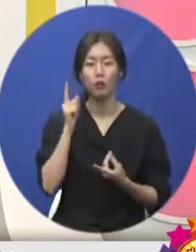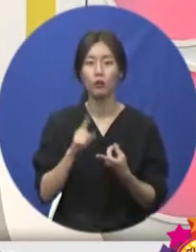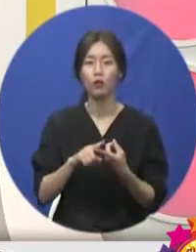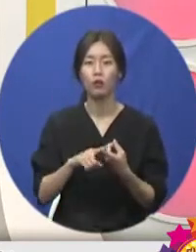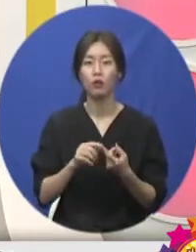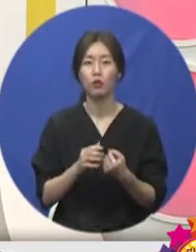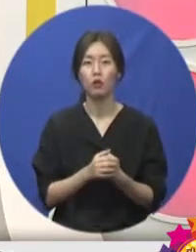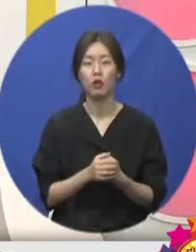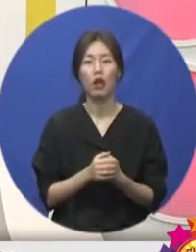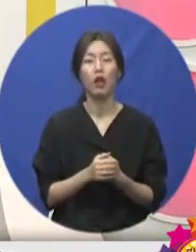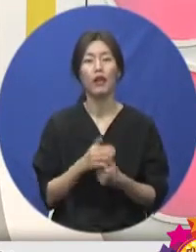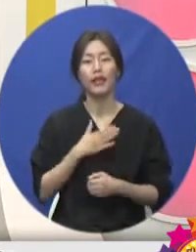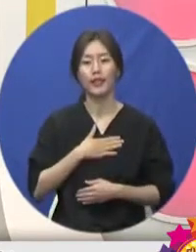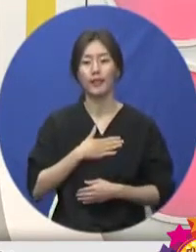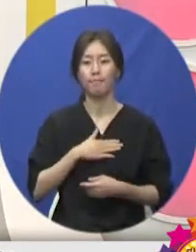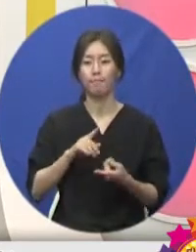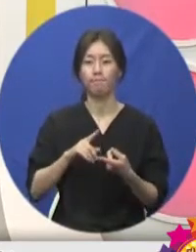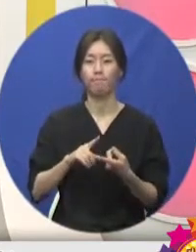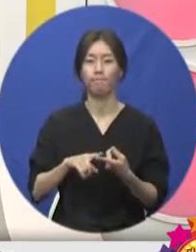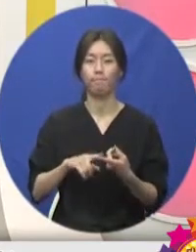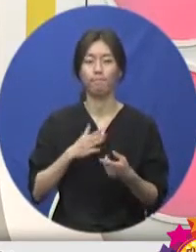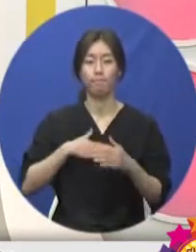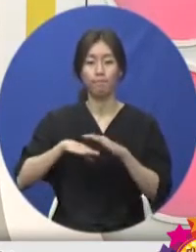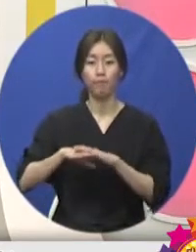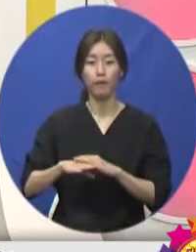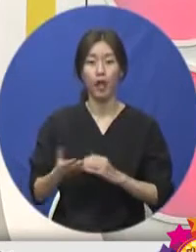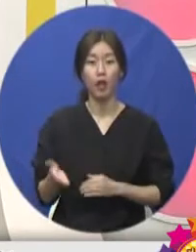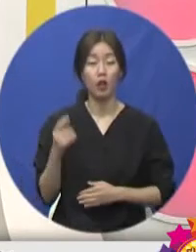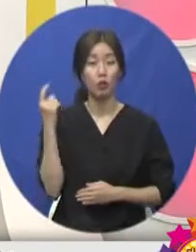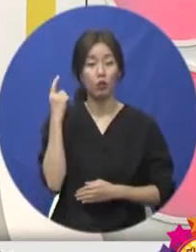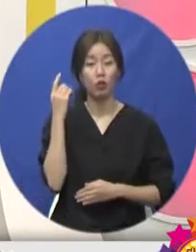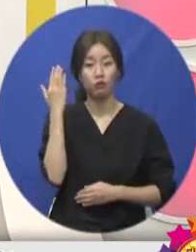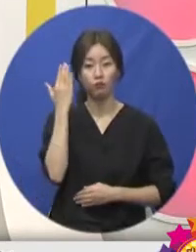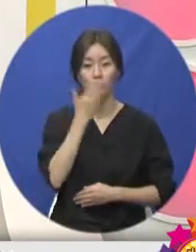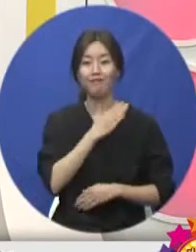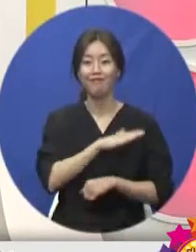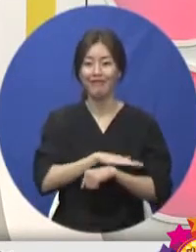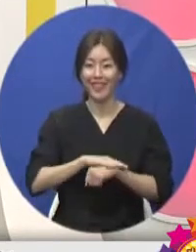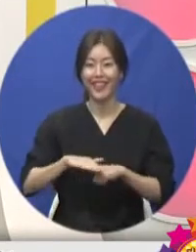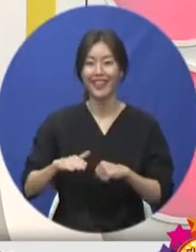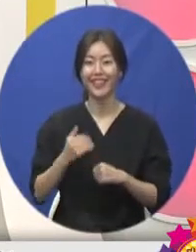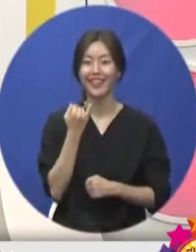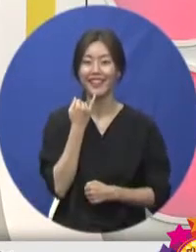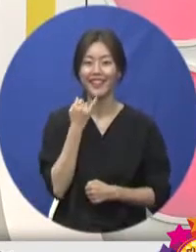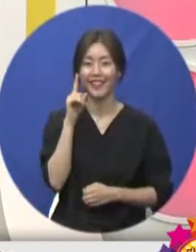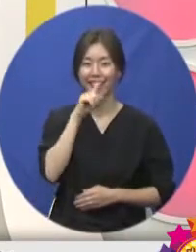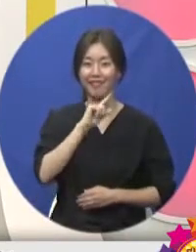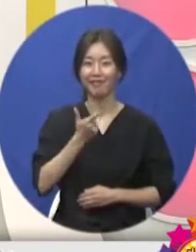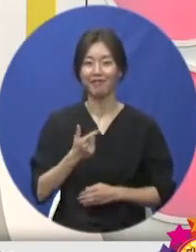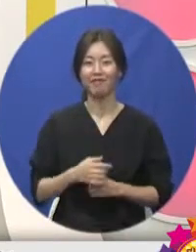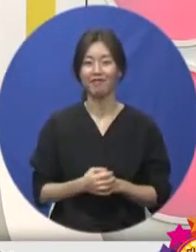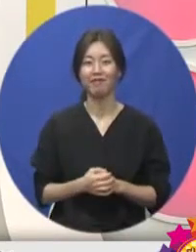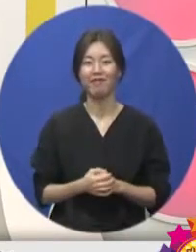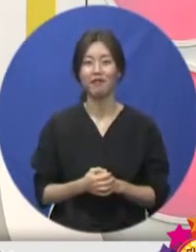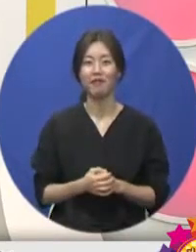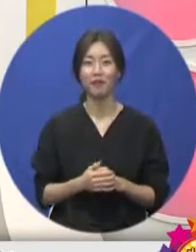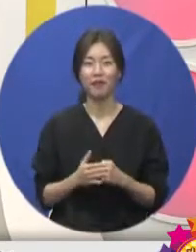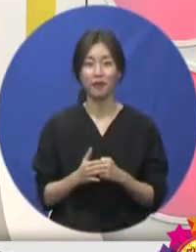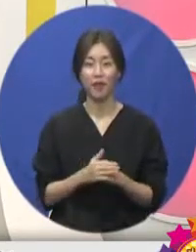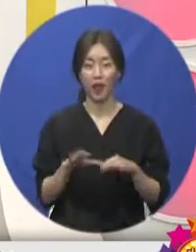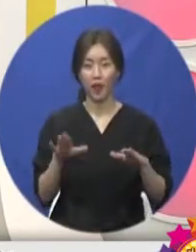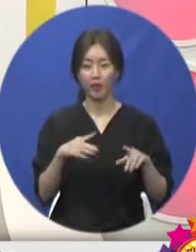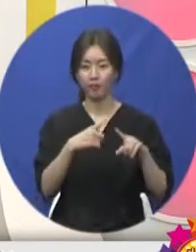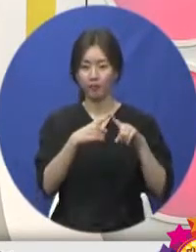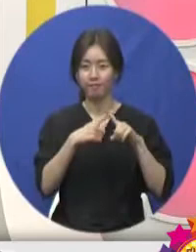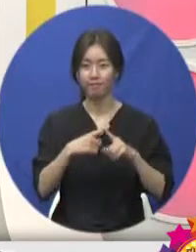예, 감안해서 이제 저희가 듣겠습니다. 근데 아, 예, 예. 소리가 잘 들립니다. 깨끗하게 지금. 상태가 아, 그러신가요? 예, 상태 좋으니까요. 예. 오늘의 예.